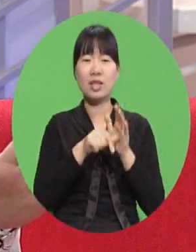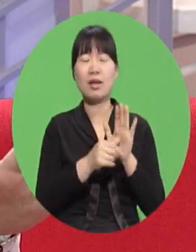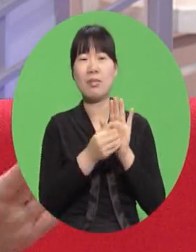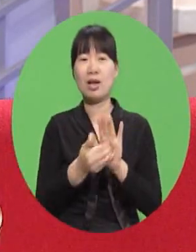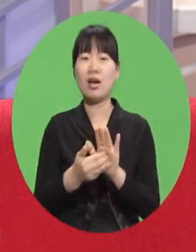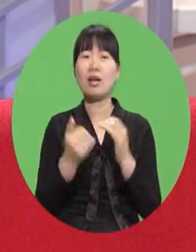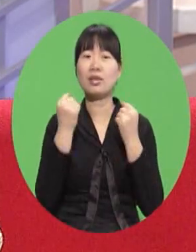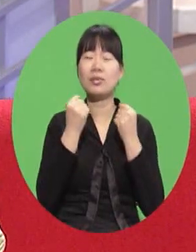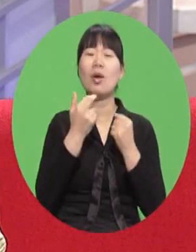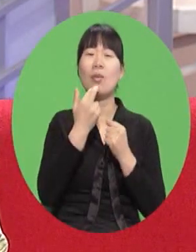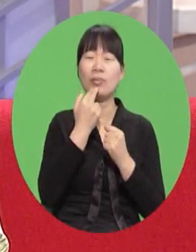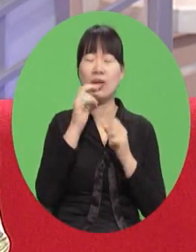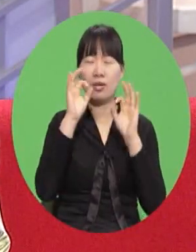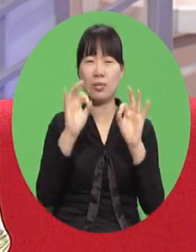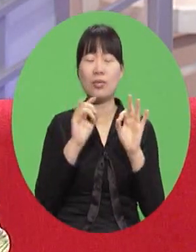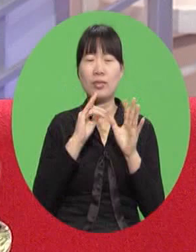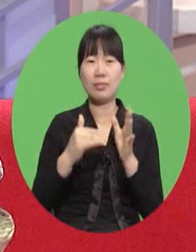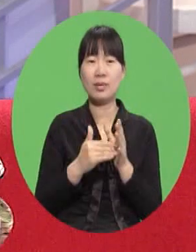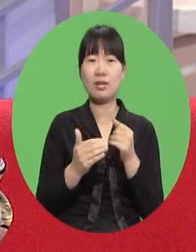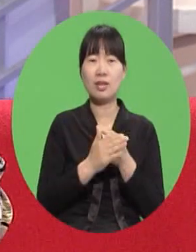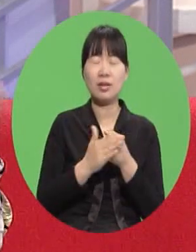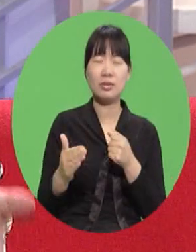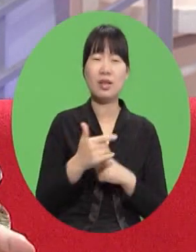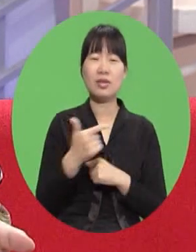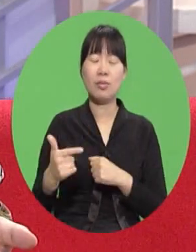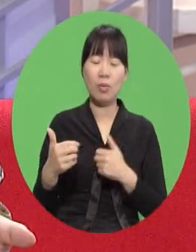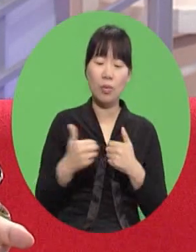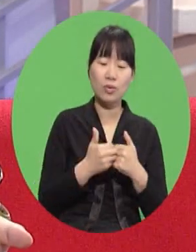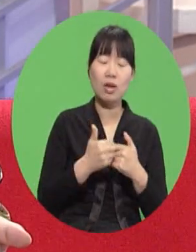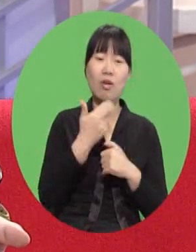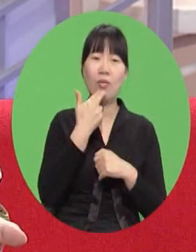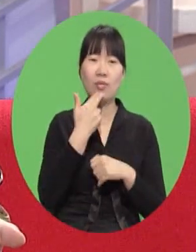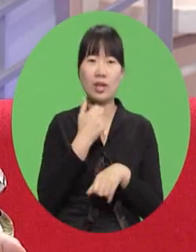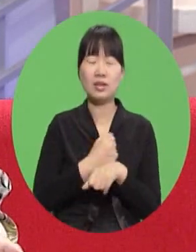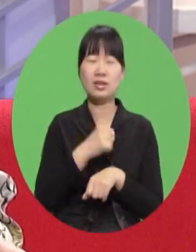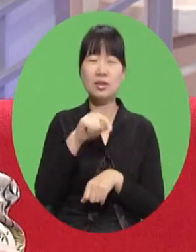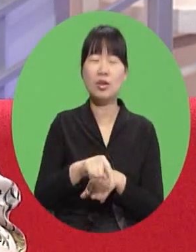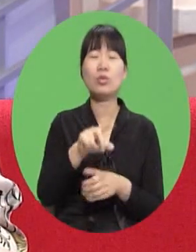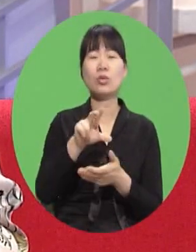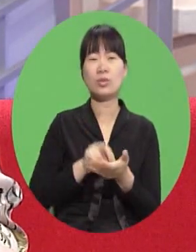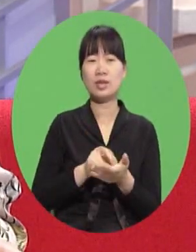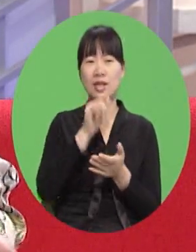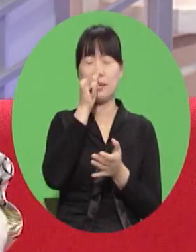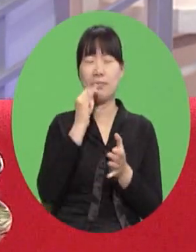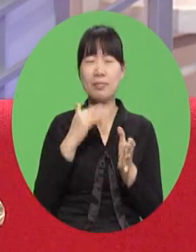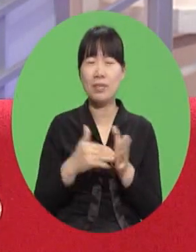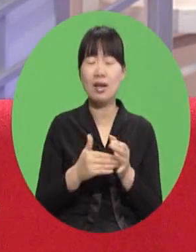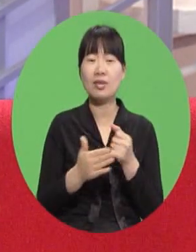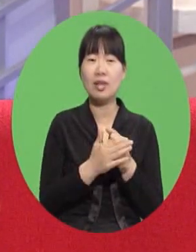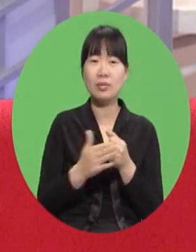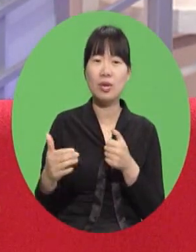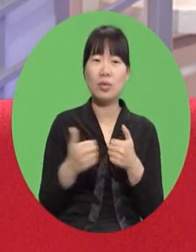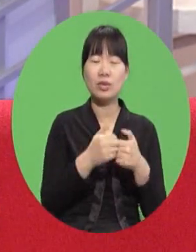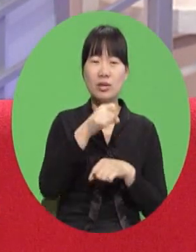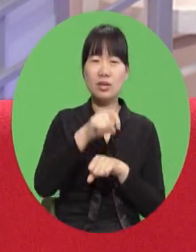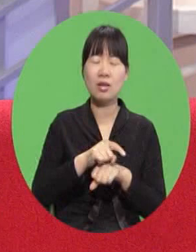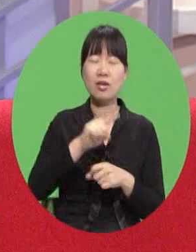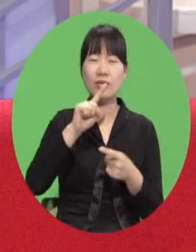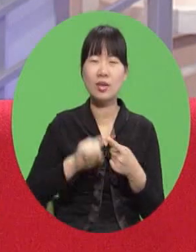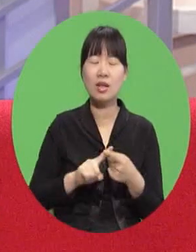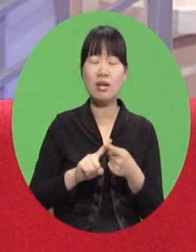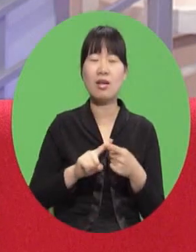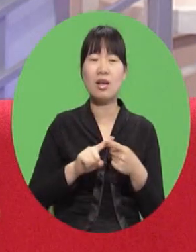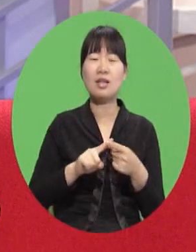막아내는 힘도 좀 없다고 보는 거죠. 네네. 그래서 너무 공격적이지 않은 것 또한 문제라고 봐요. 그래서 공격성이라는 것 자체의